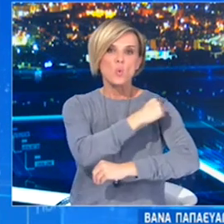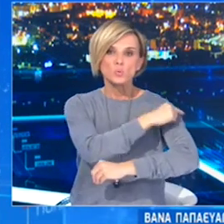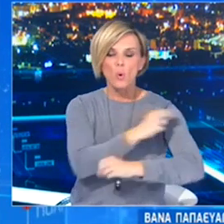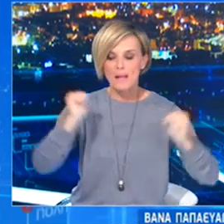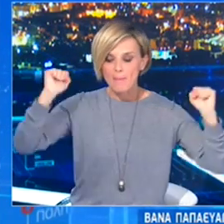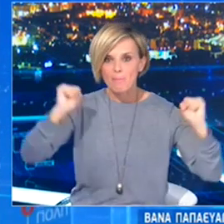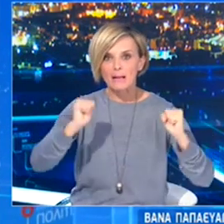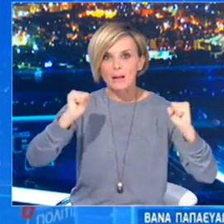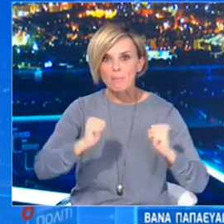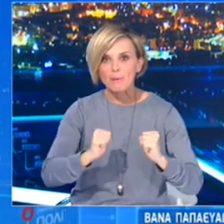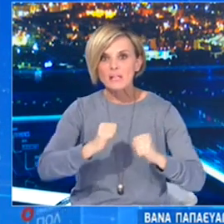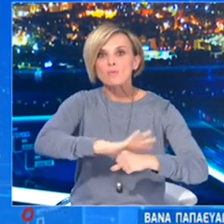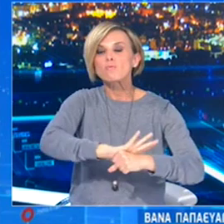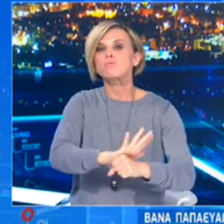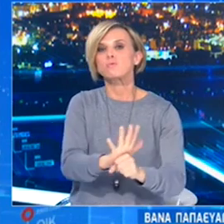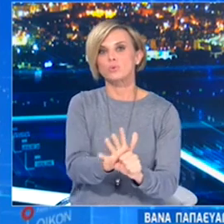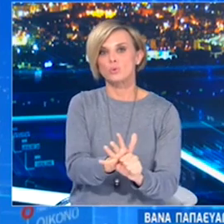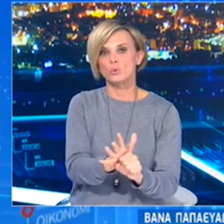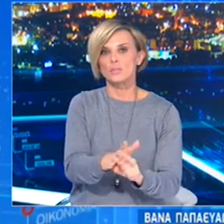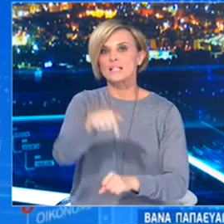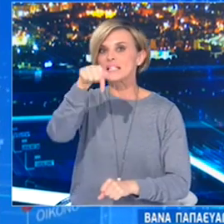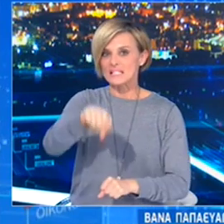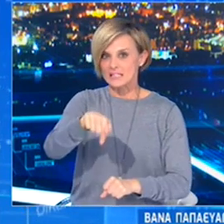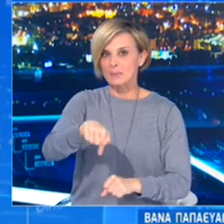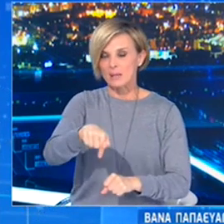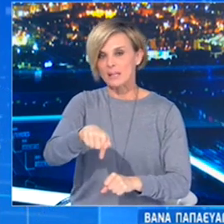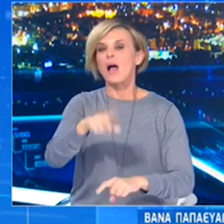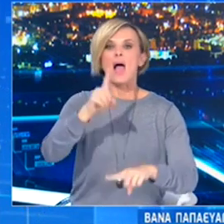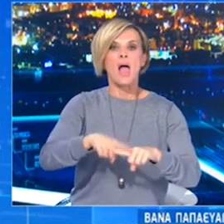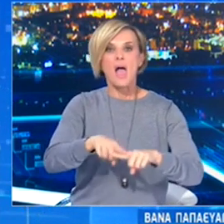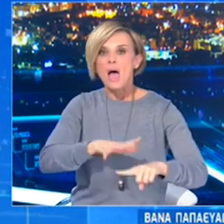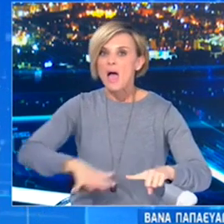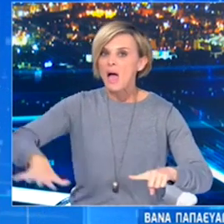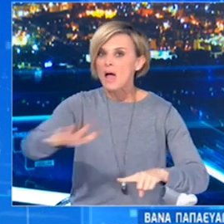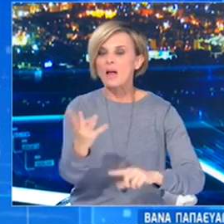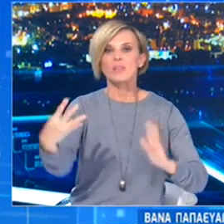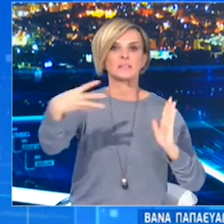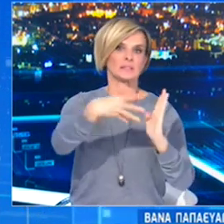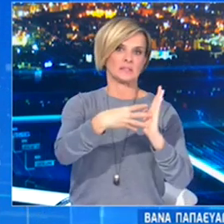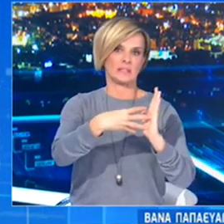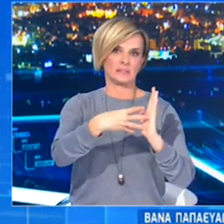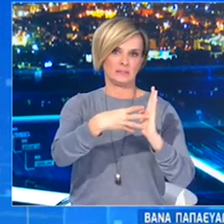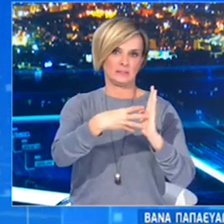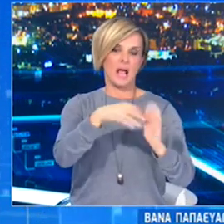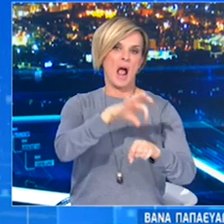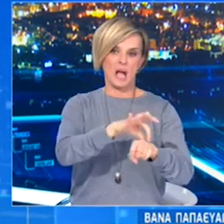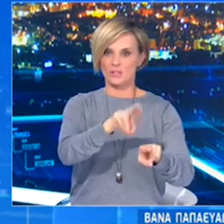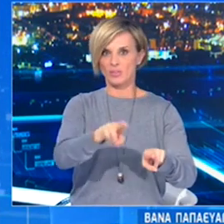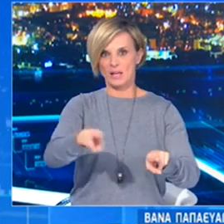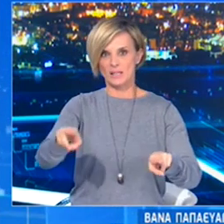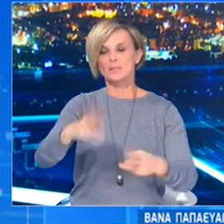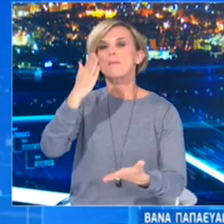καλό. Σήμερα νοσιλεύονται στη χώρα περίπου 4.000 ασθενείς, ενώ ο μέσος ώρας της τελευταίας εβδομάδας